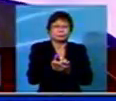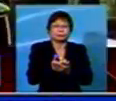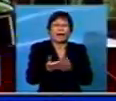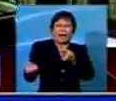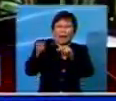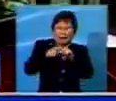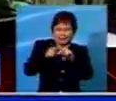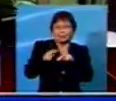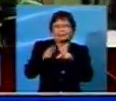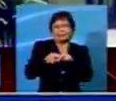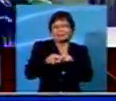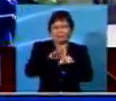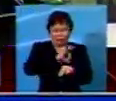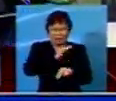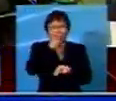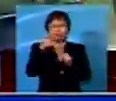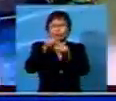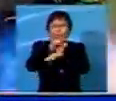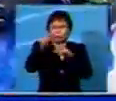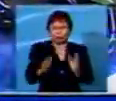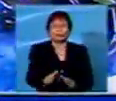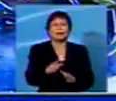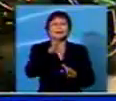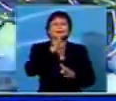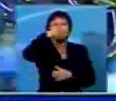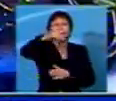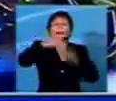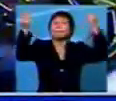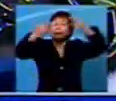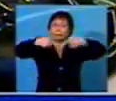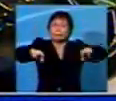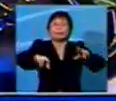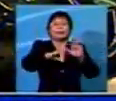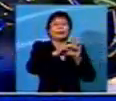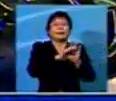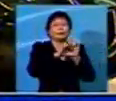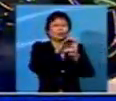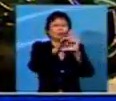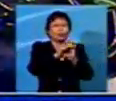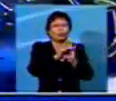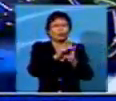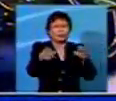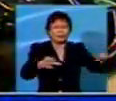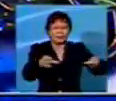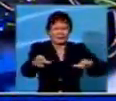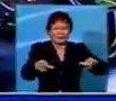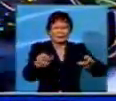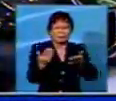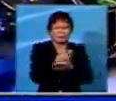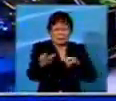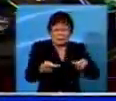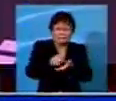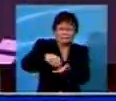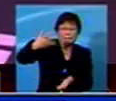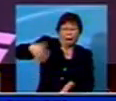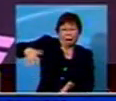customers beliau bercakap demikian pada sidang media Sempena Majlis pelancaran model masrati terbaru ghibli kenderaan mewah ini